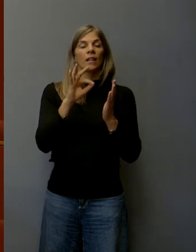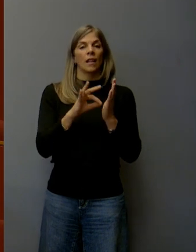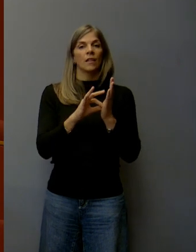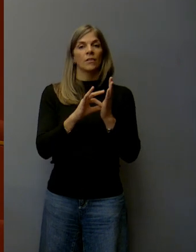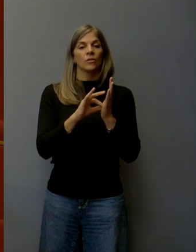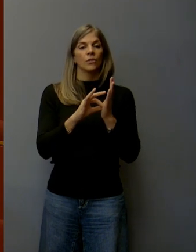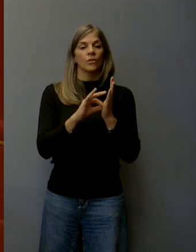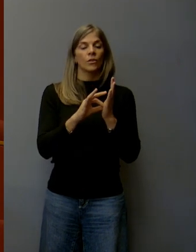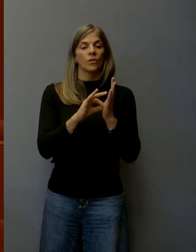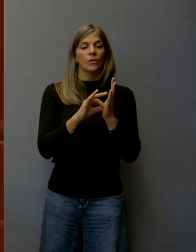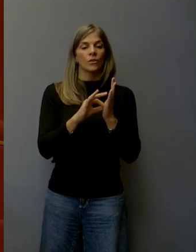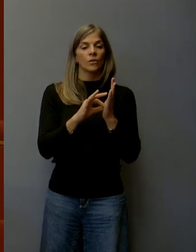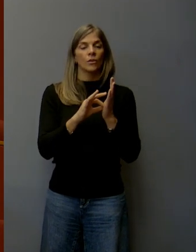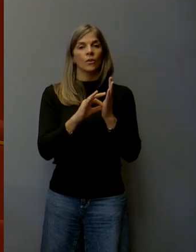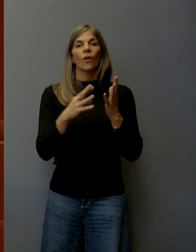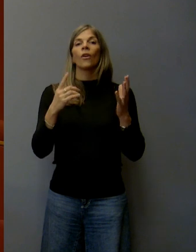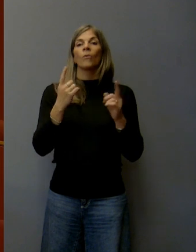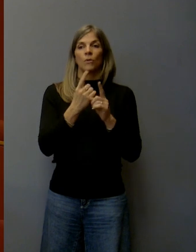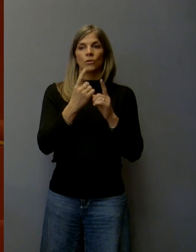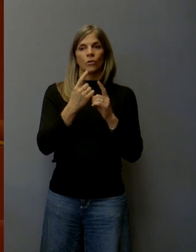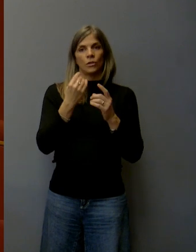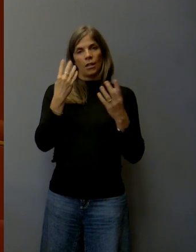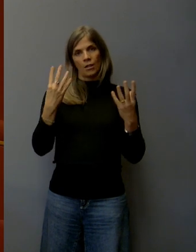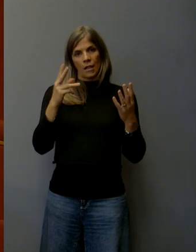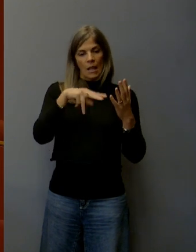va letto unitamente al 4.4303